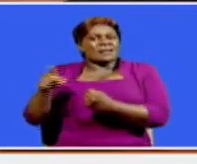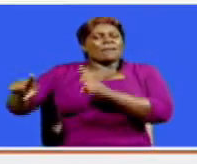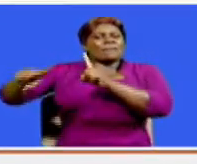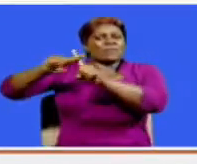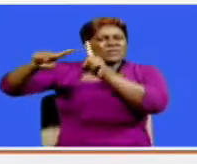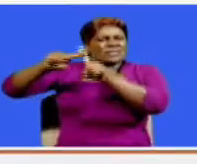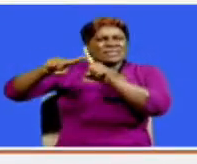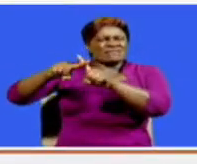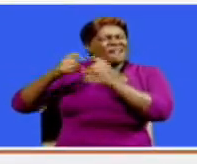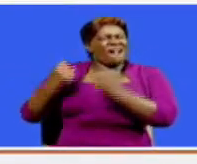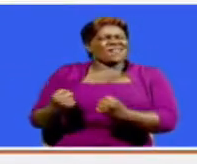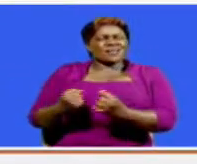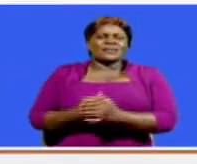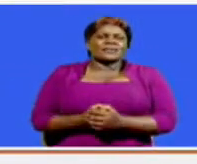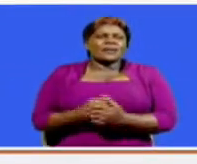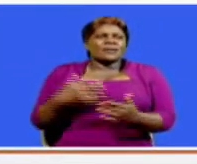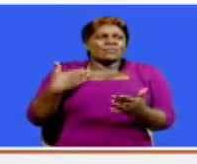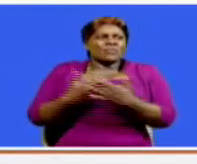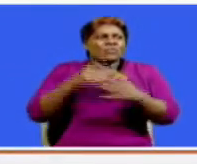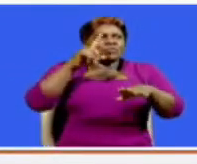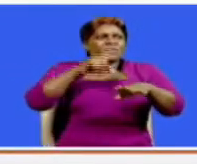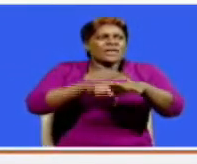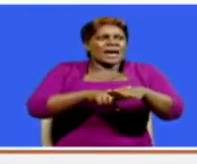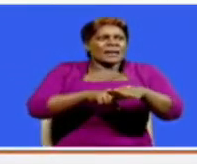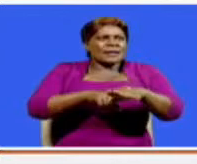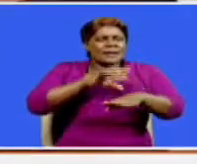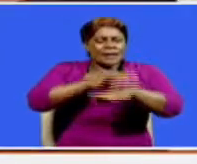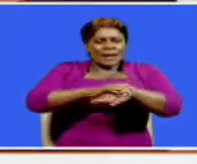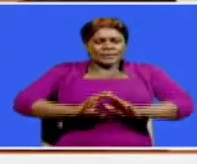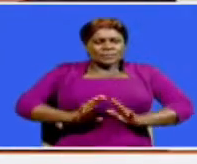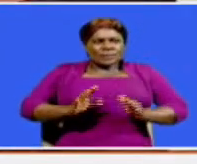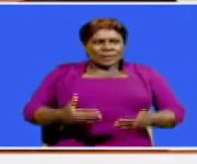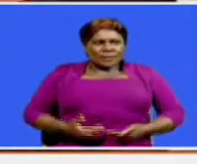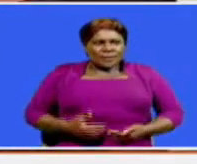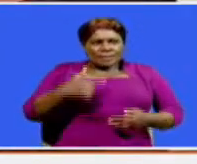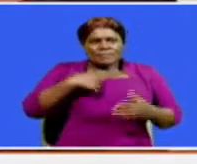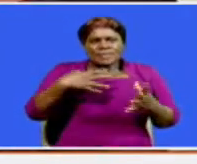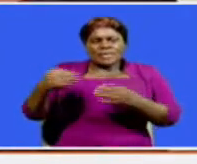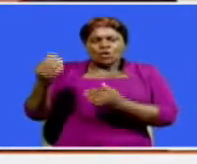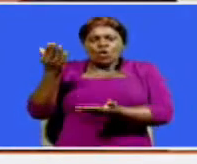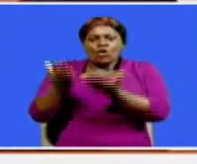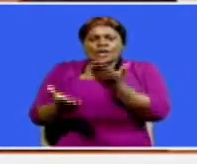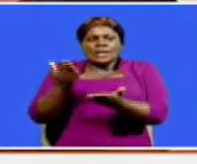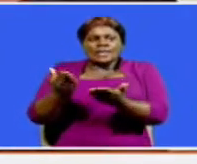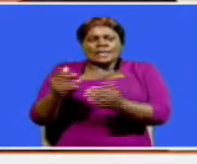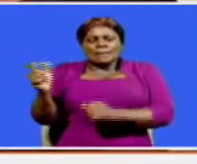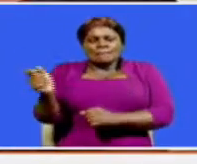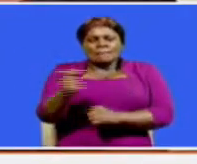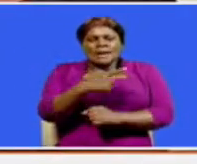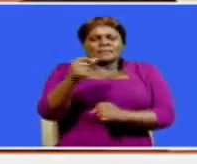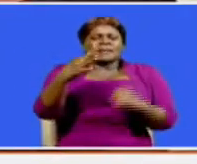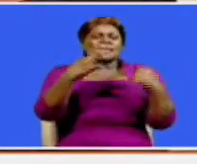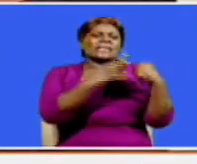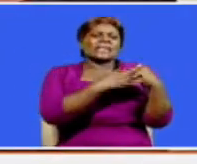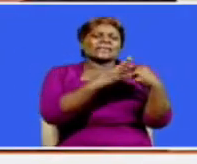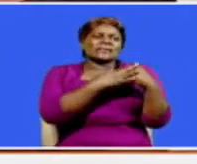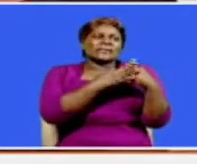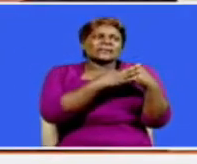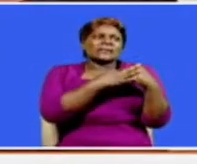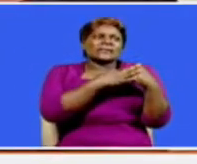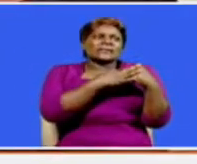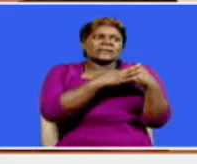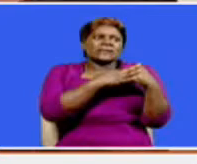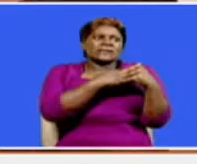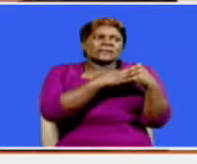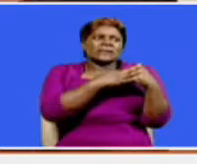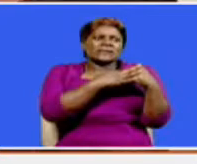na virusi vya HIV hadi alipopata ujauzito. Nilienda kliniki nikiwa na 8 months. Hapo